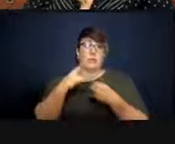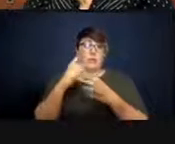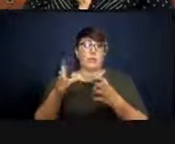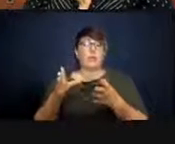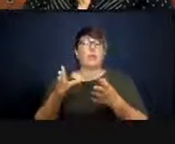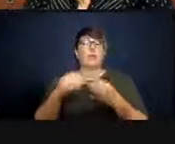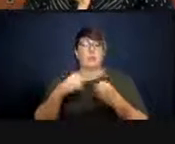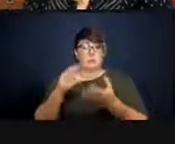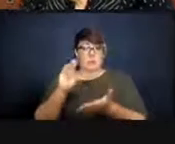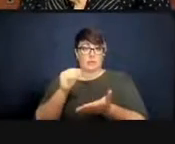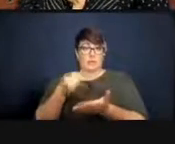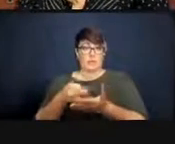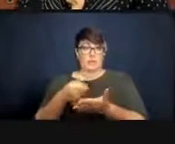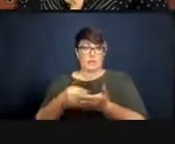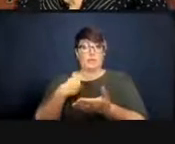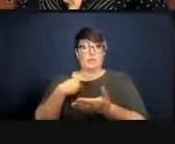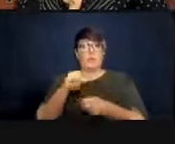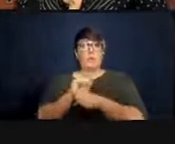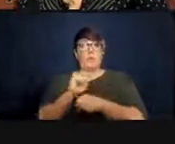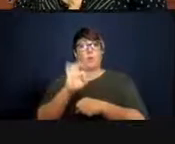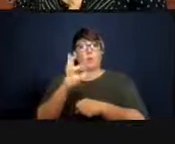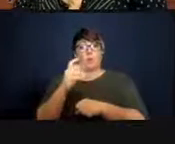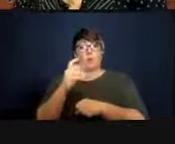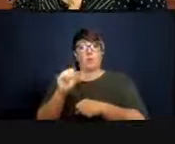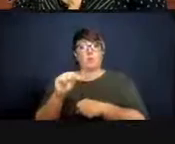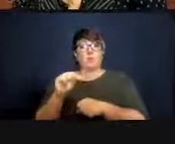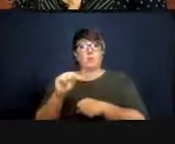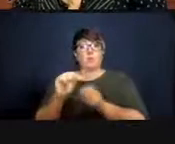قبول التمويل